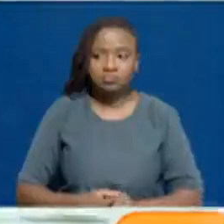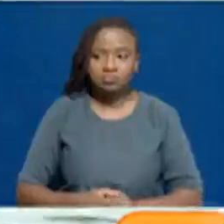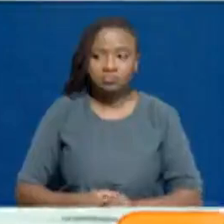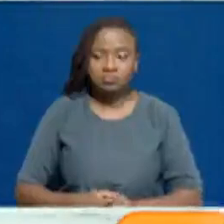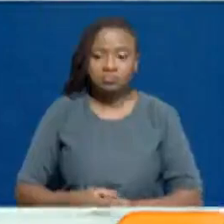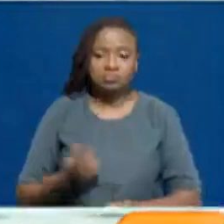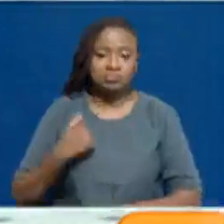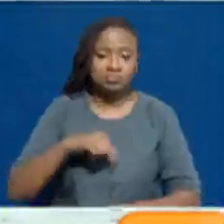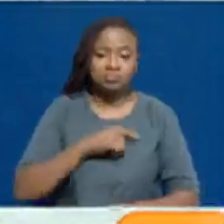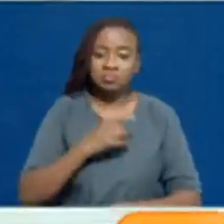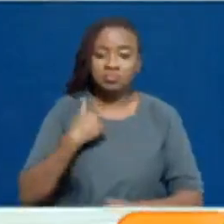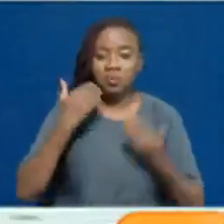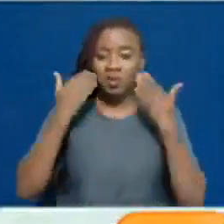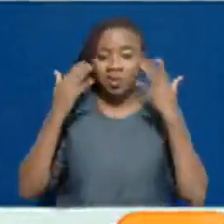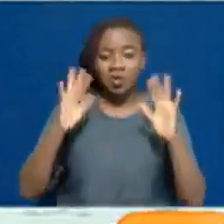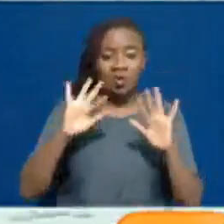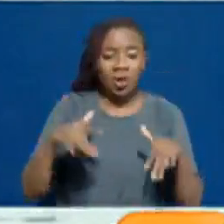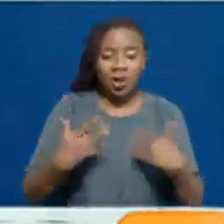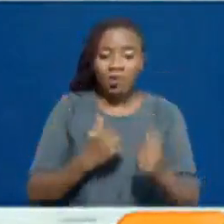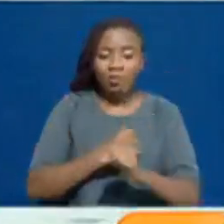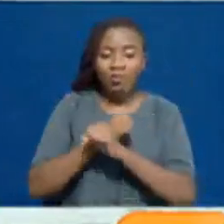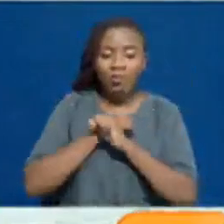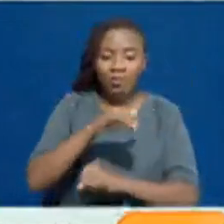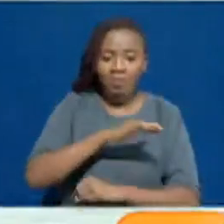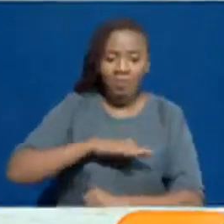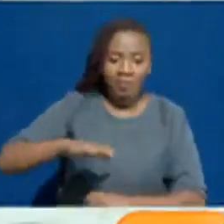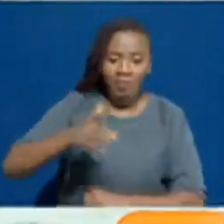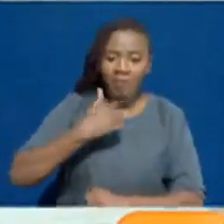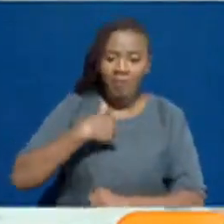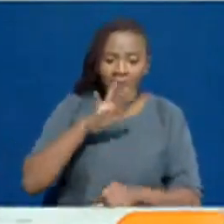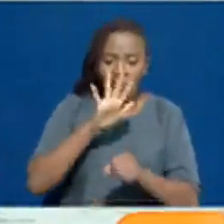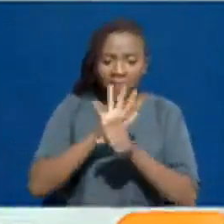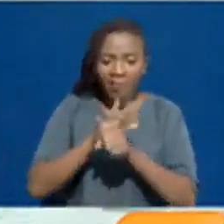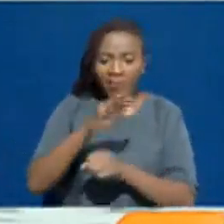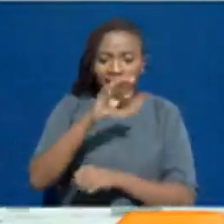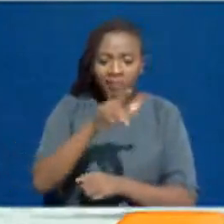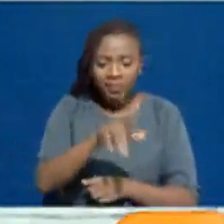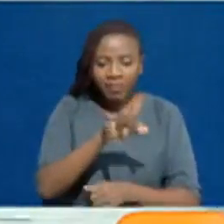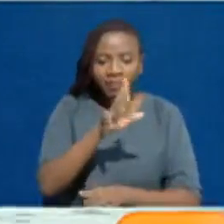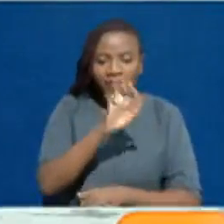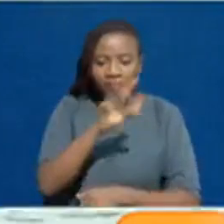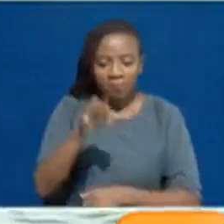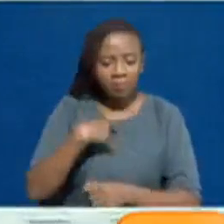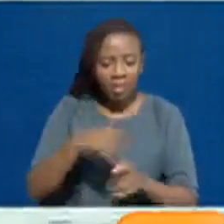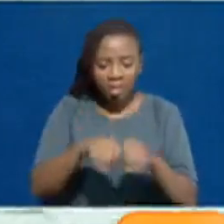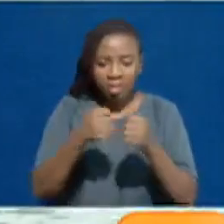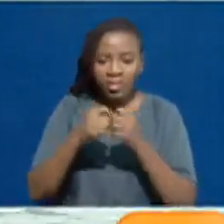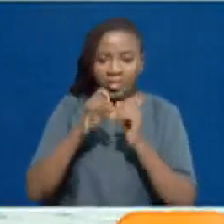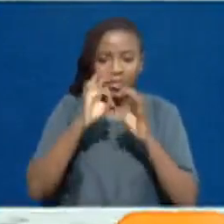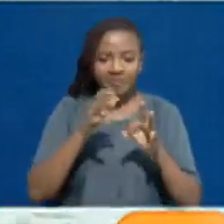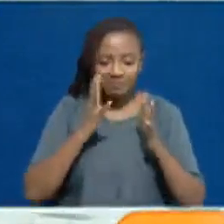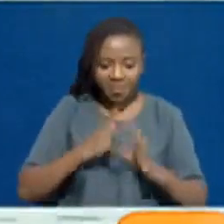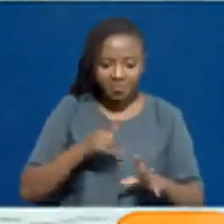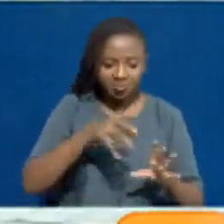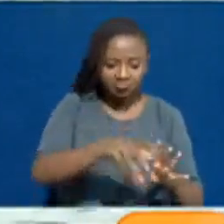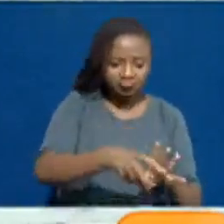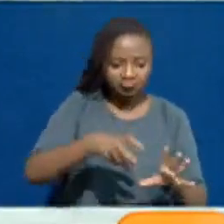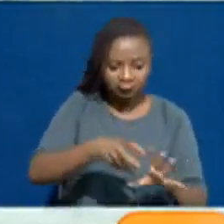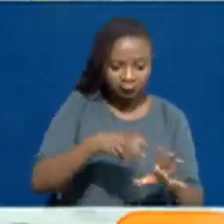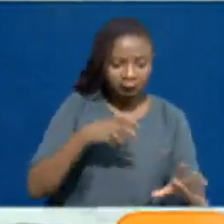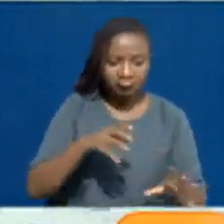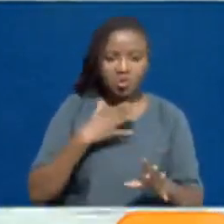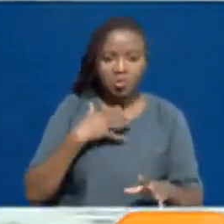hatujui kuhifadhi mazingira. Tulikuwa tunaharibu mambo ya corals. Kwa mfano mtu amekuja kuvua pweza na amemkuta pweza hajatoka, unavunja corals.